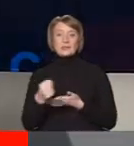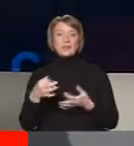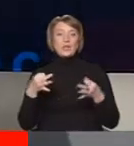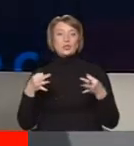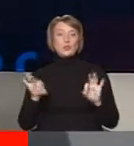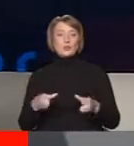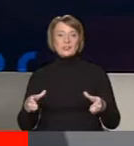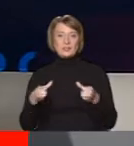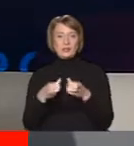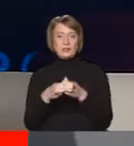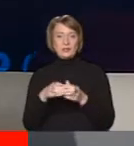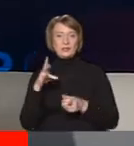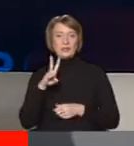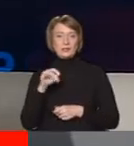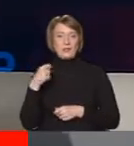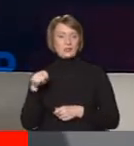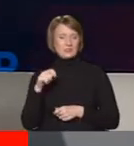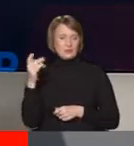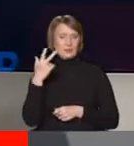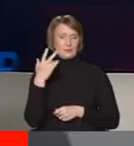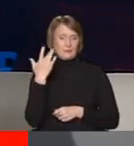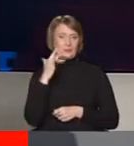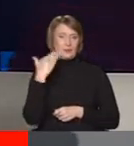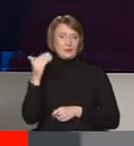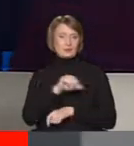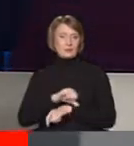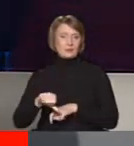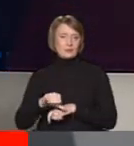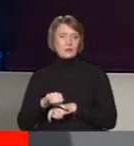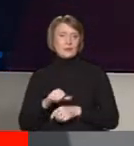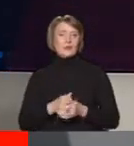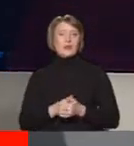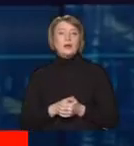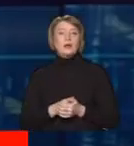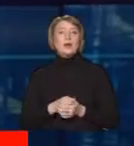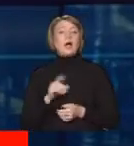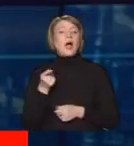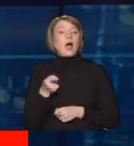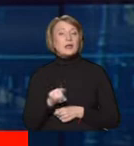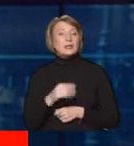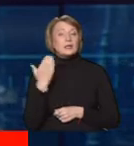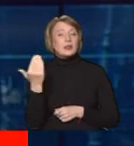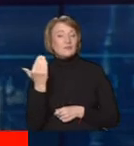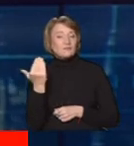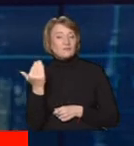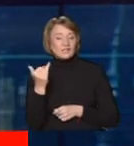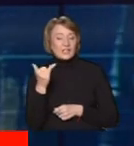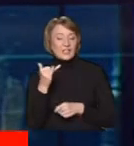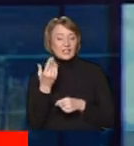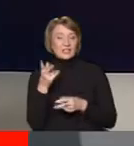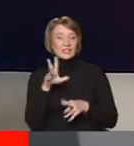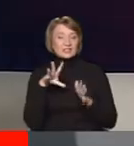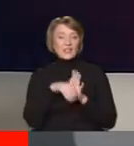партії на президента Сполучених Штатів Америки. Так, він праймеріз програв. Ну, як він програв, це окрема історія. Але він за рахунок